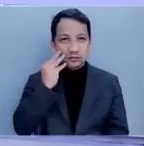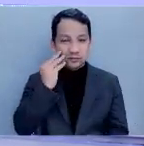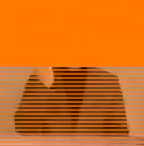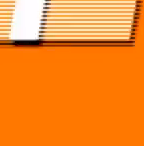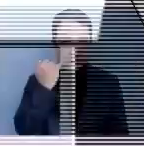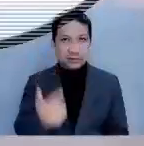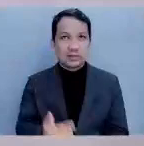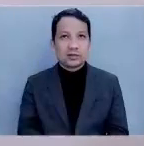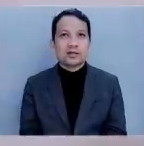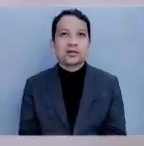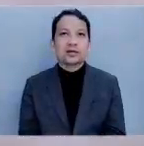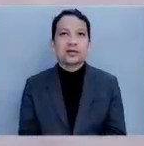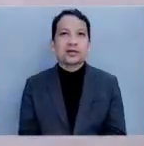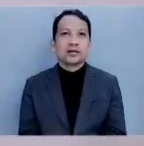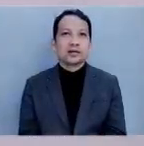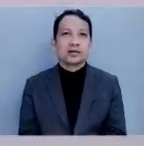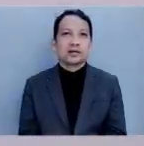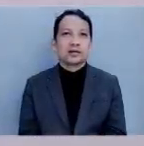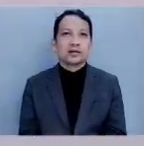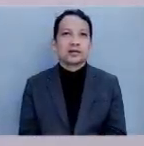Marfori.